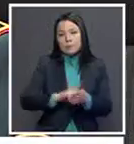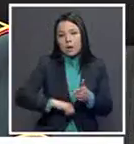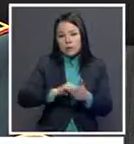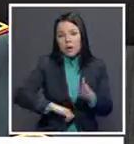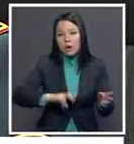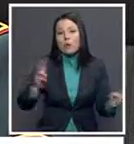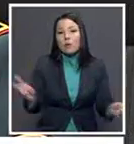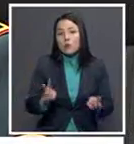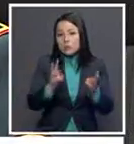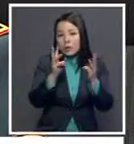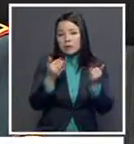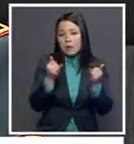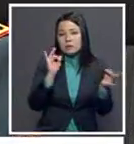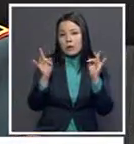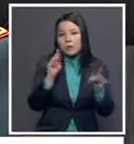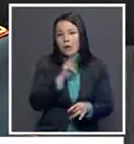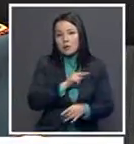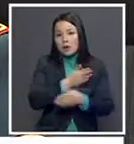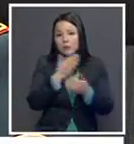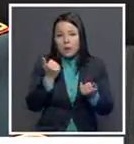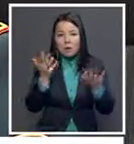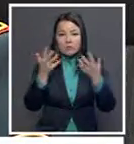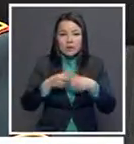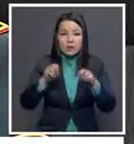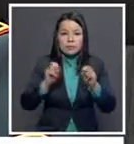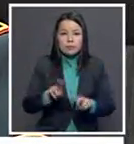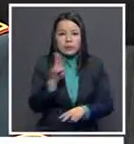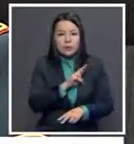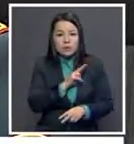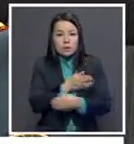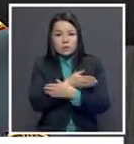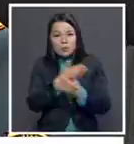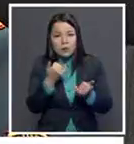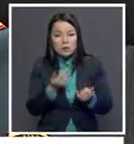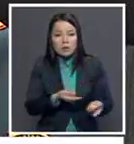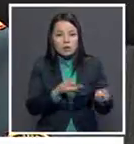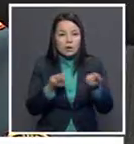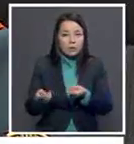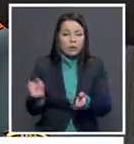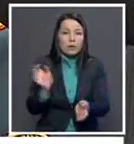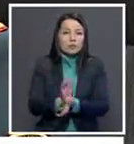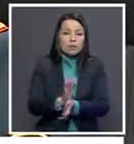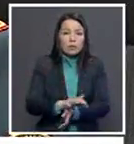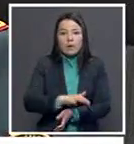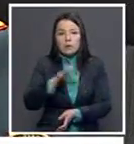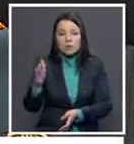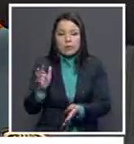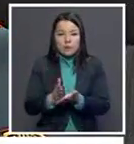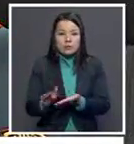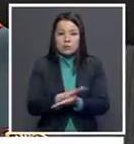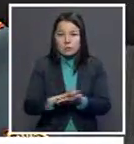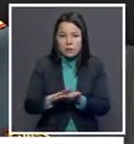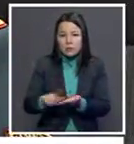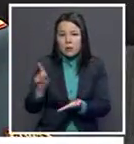дабыл белгісінің жұмыс істемеуі, автомат түрде өрт сөндіру жүйесінің жұмыс істемеуі, эвакуация жолдардың қоқысқа толып қалуы, эвакуация